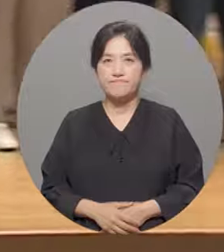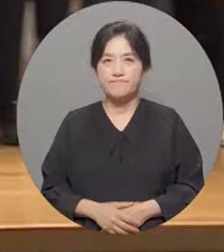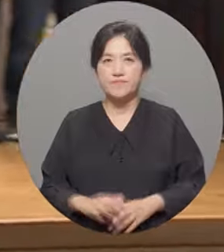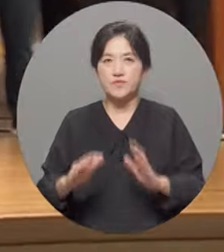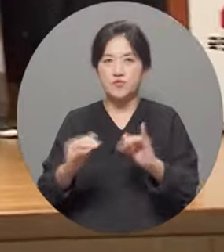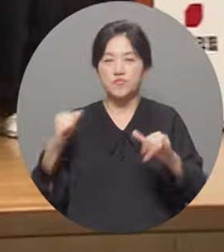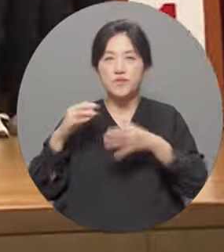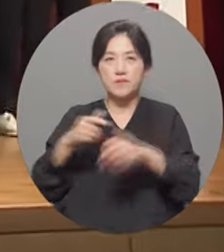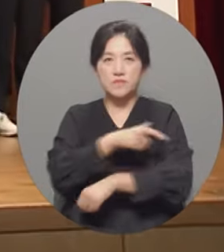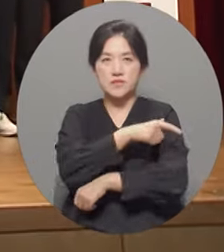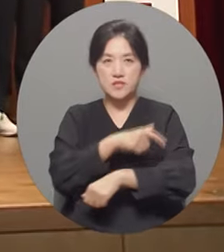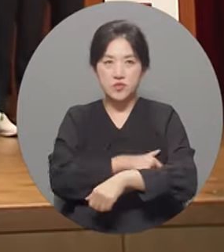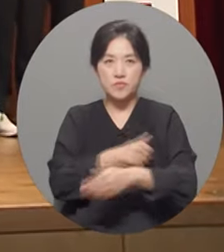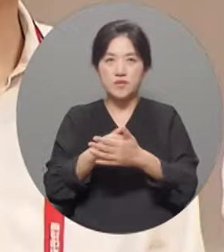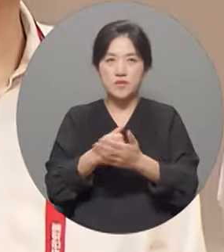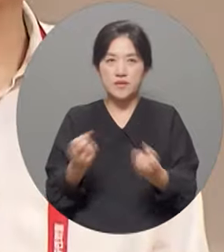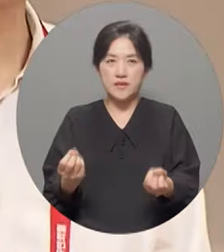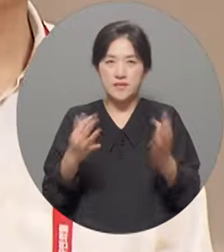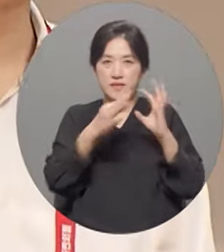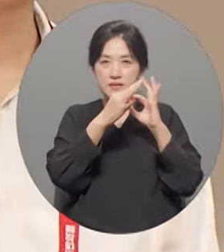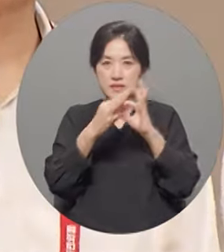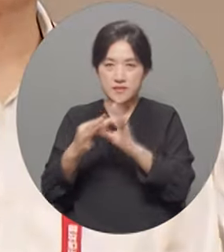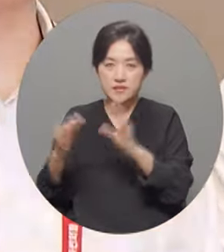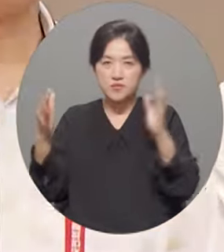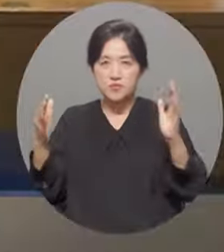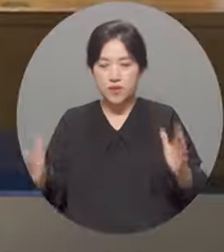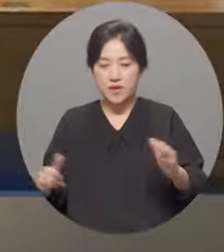국민의힘 지도부는 행사 내내 단일 대우를 강조했습니다.